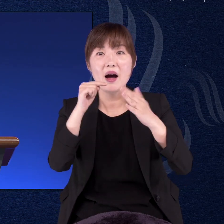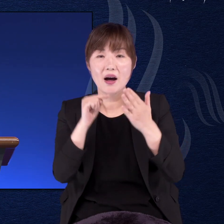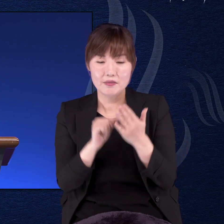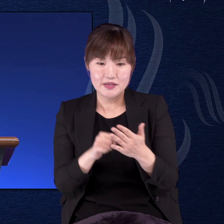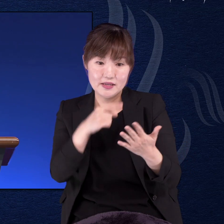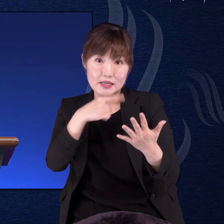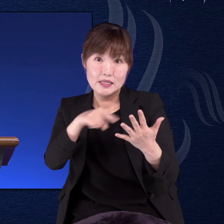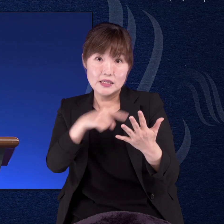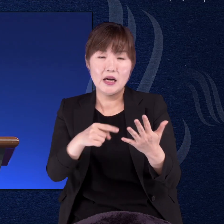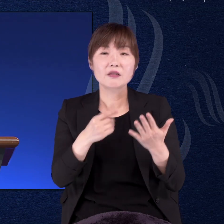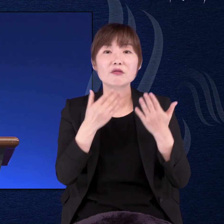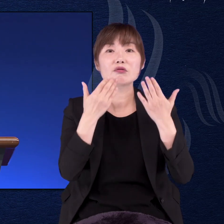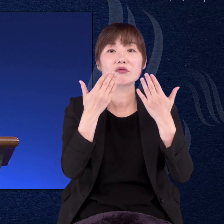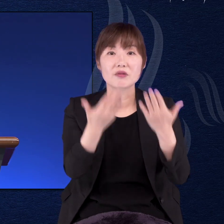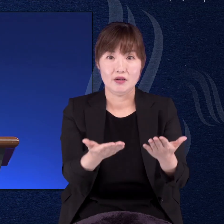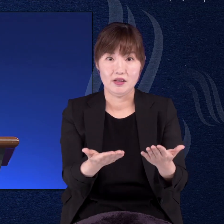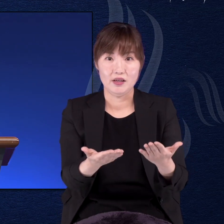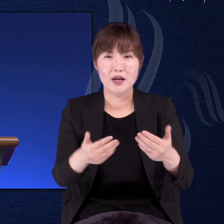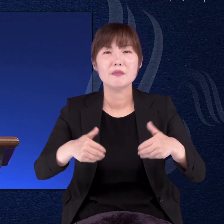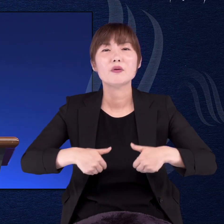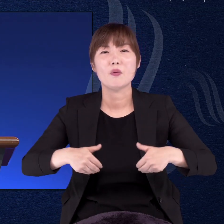것,